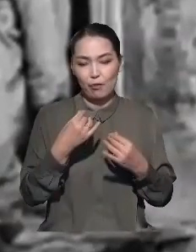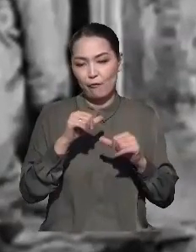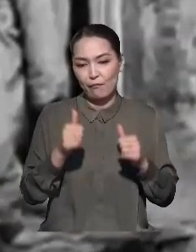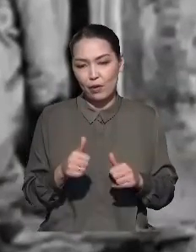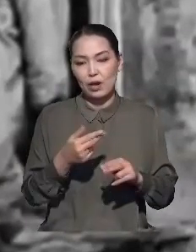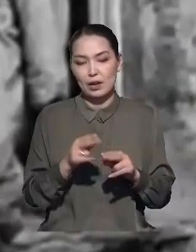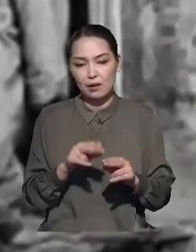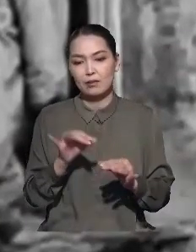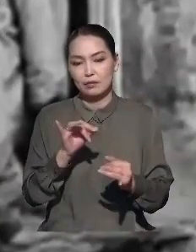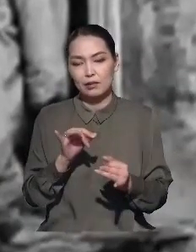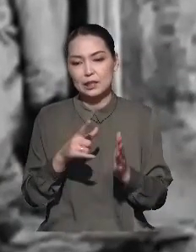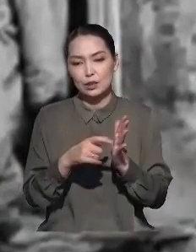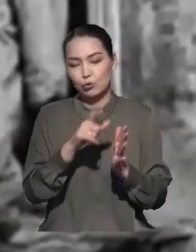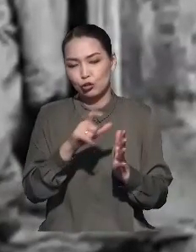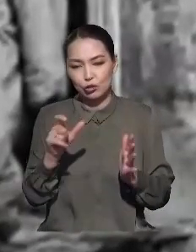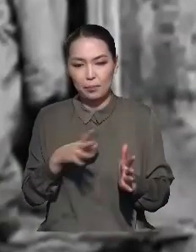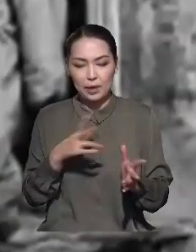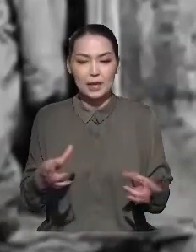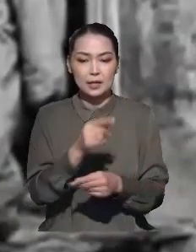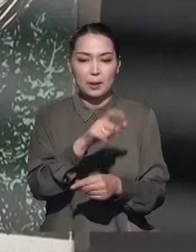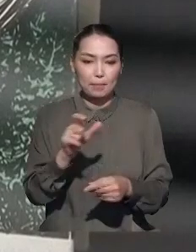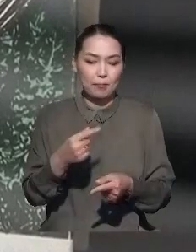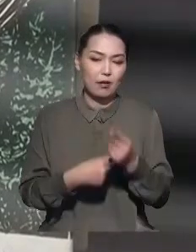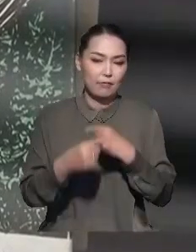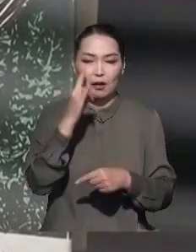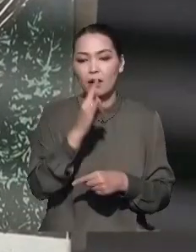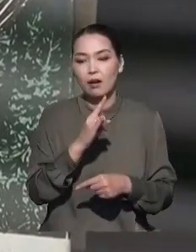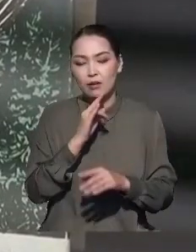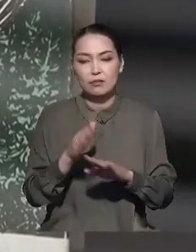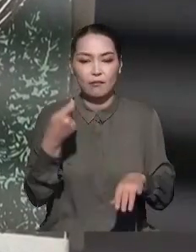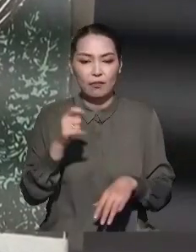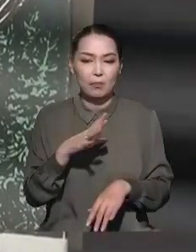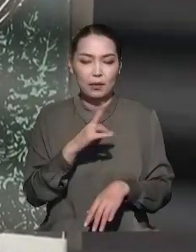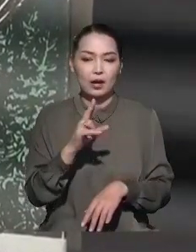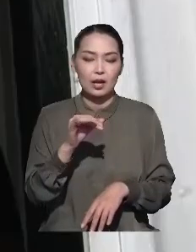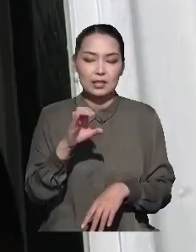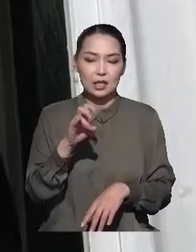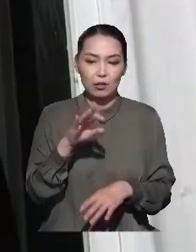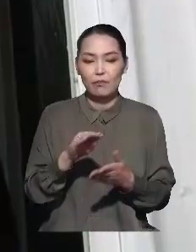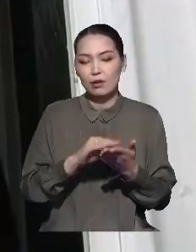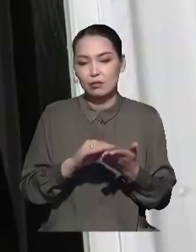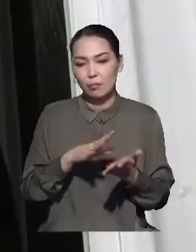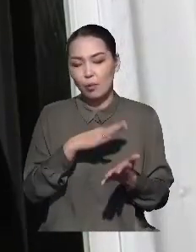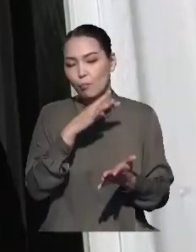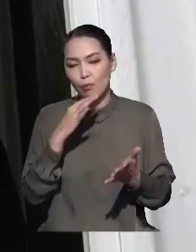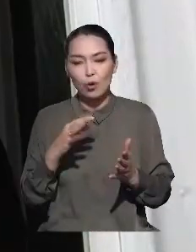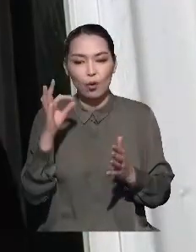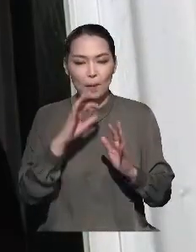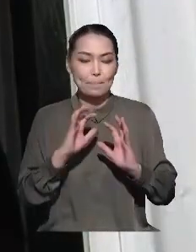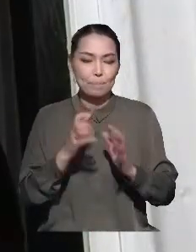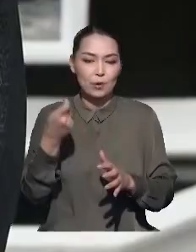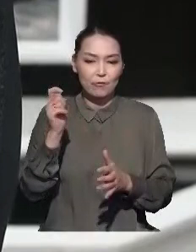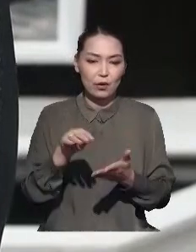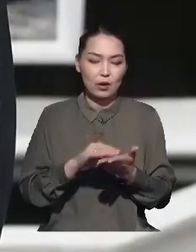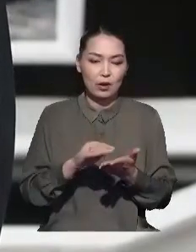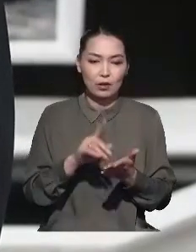спасли 700 человек уже после войны Вернувшись в Казахстан косым кайсенов начал писать мемуары о войне в